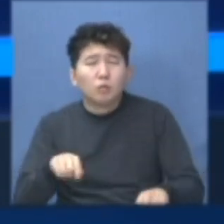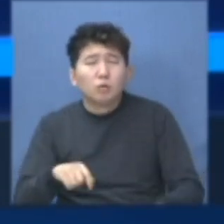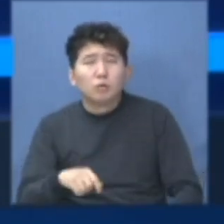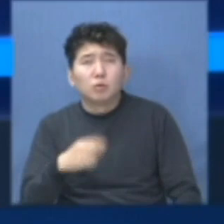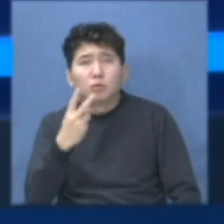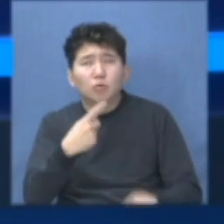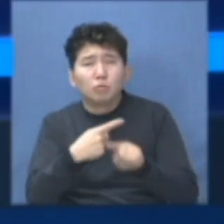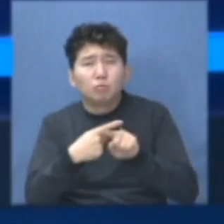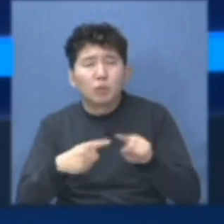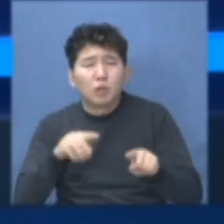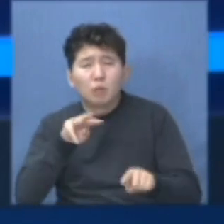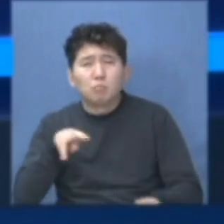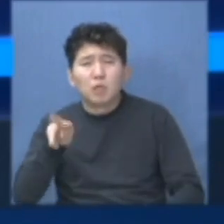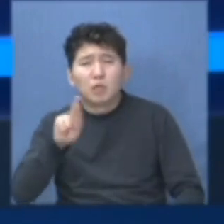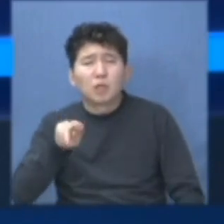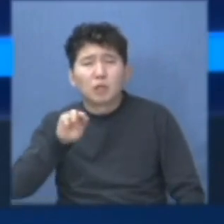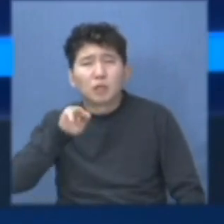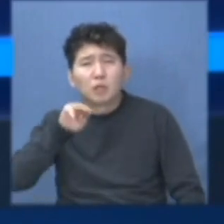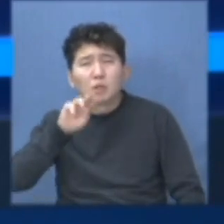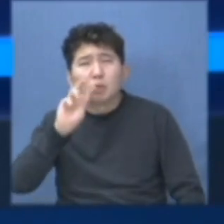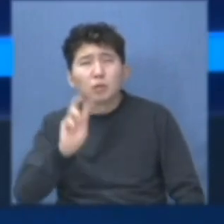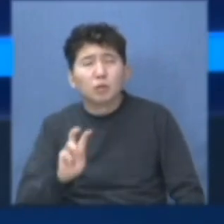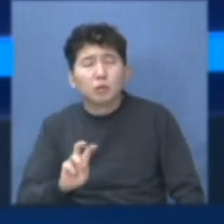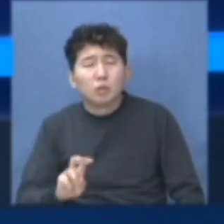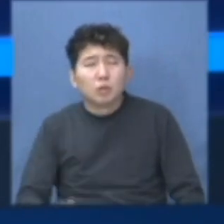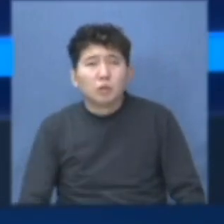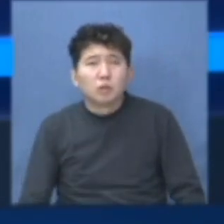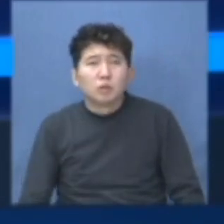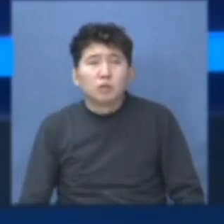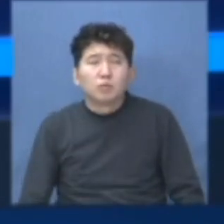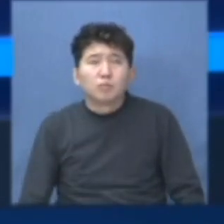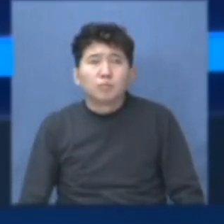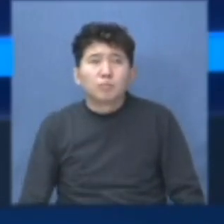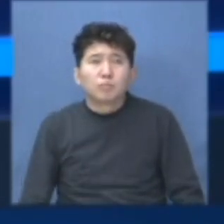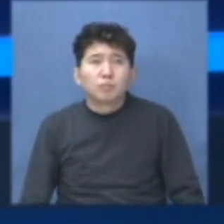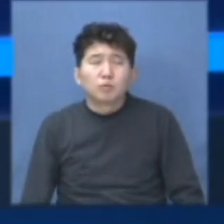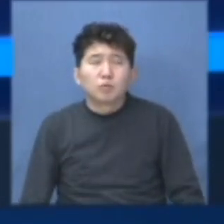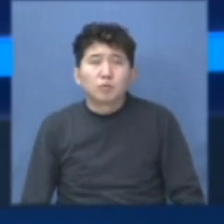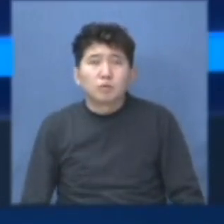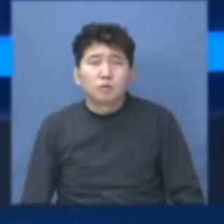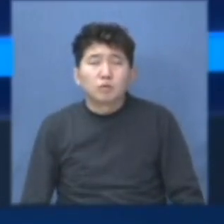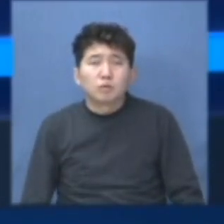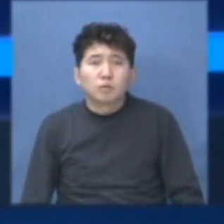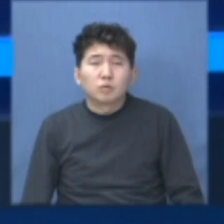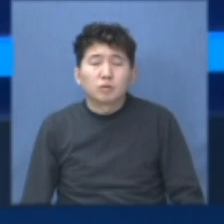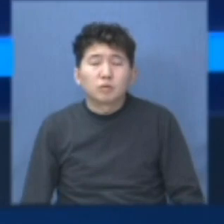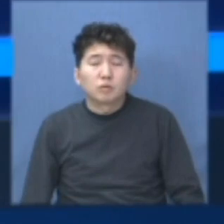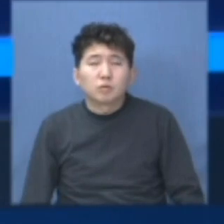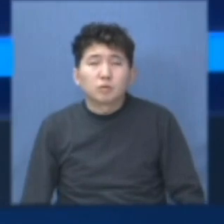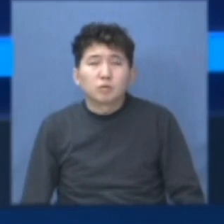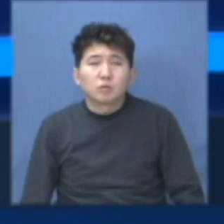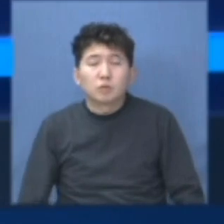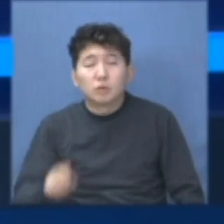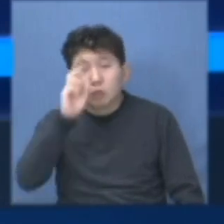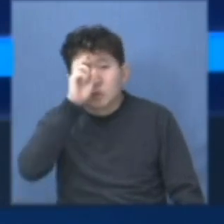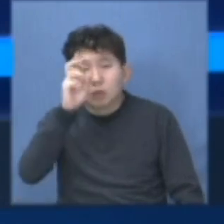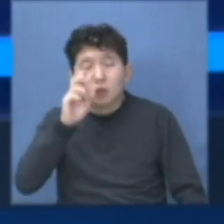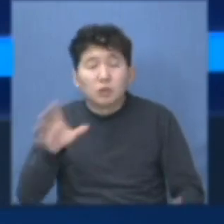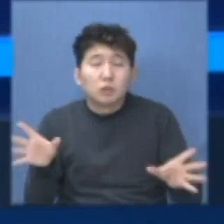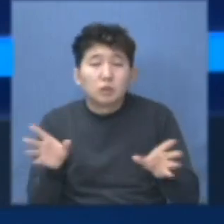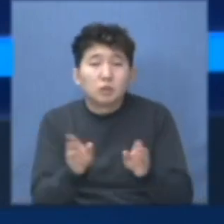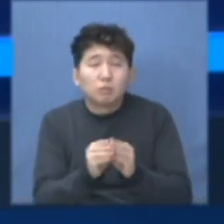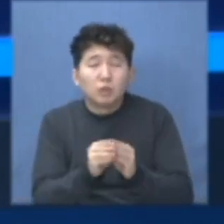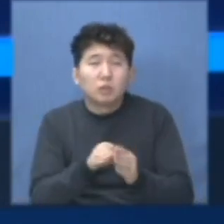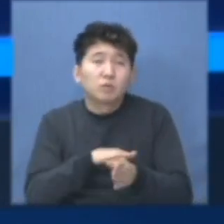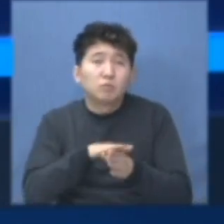миллиарда долларов. 90% торговли Франции с Центральной Азией приходится на Казахстан. Страны совместно